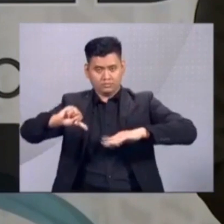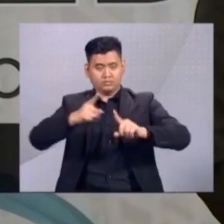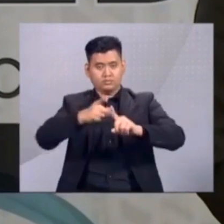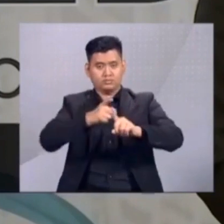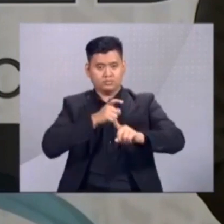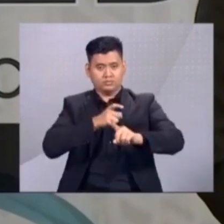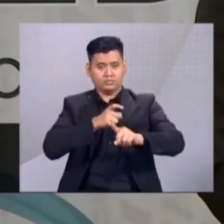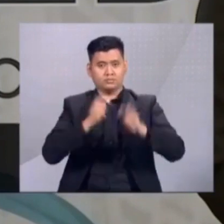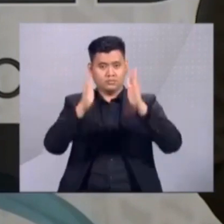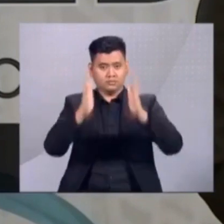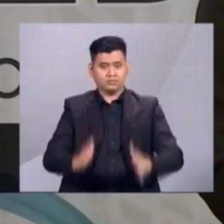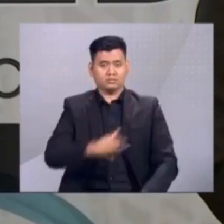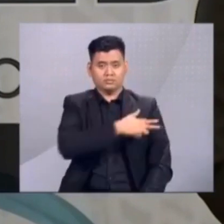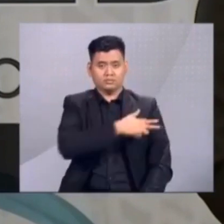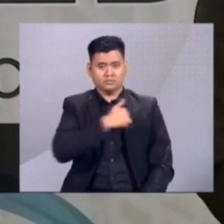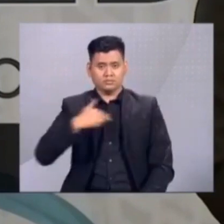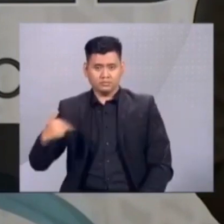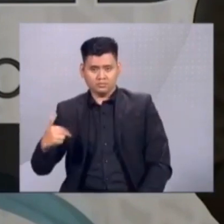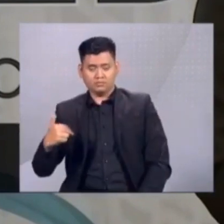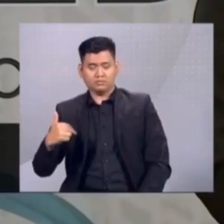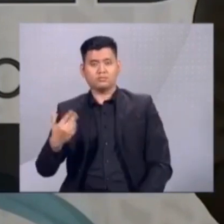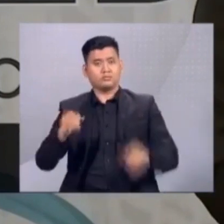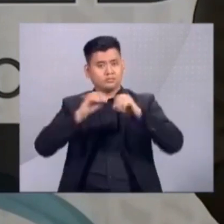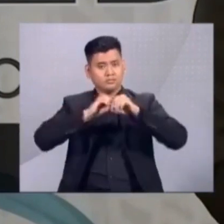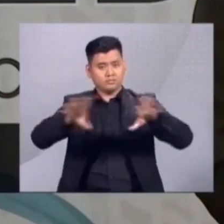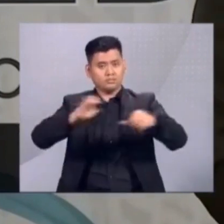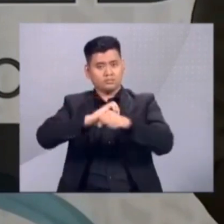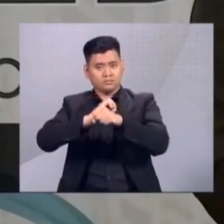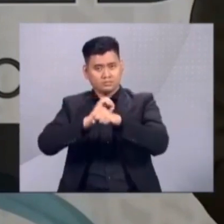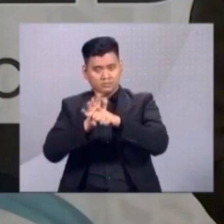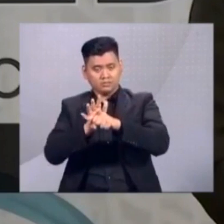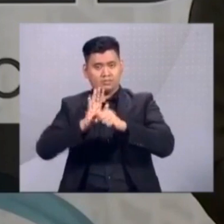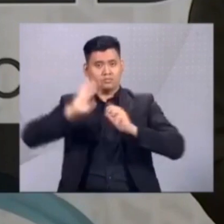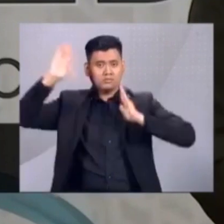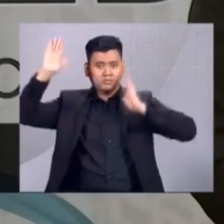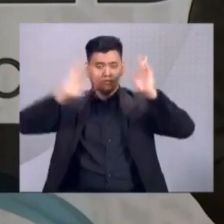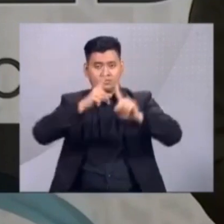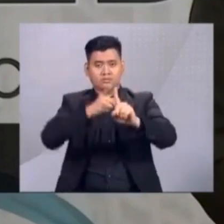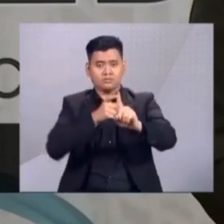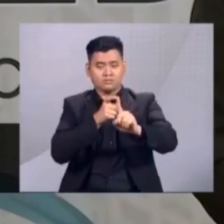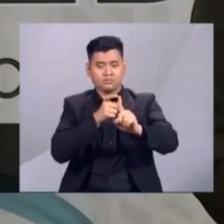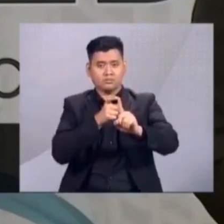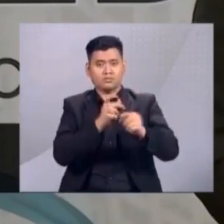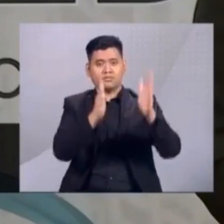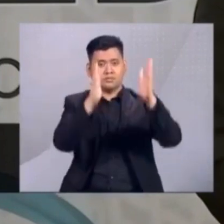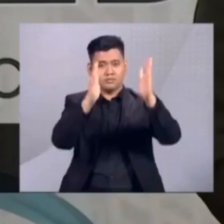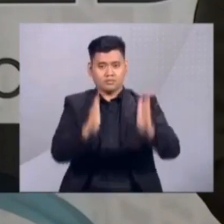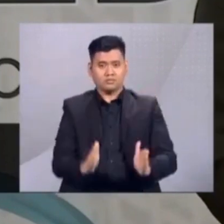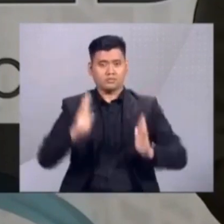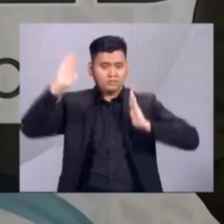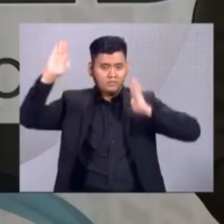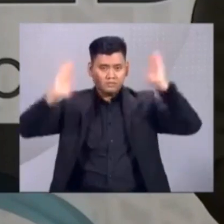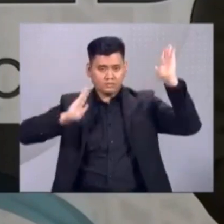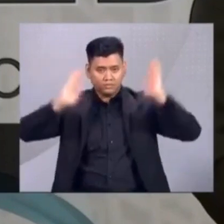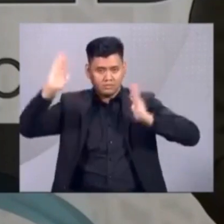Indonesia. Perincian kes penularan COVID-19 dalam negara di kalangan warga negara Malaysia ada 7